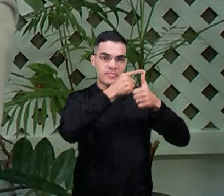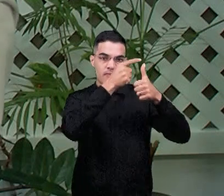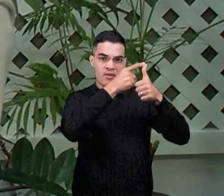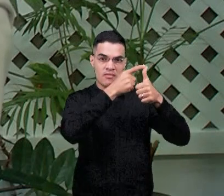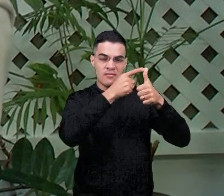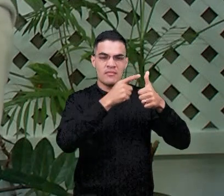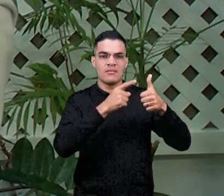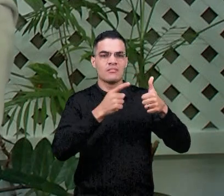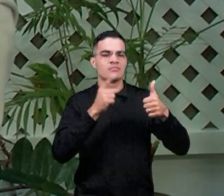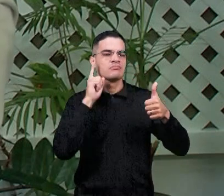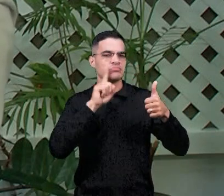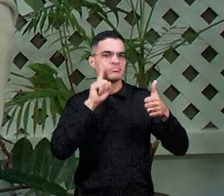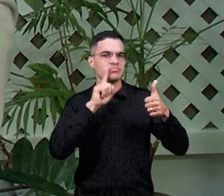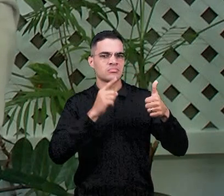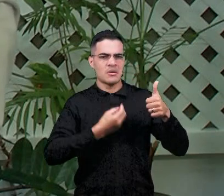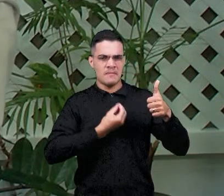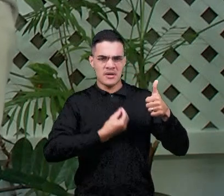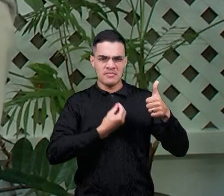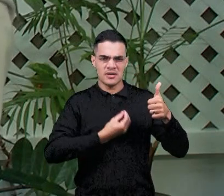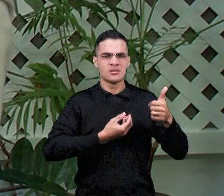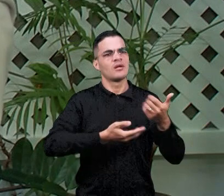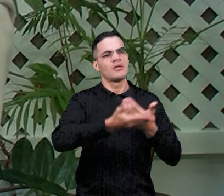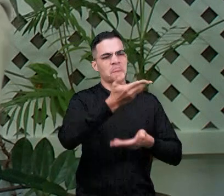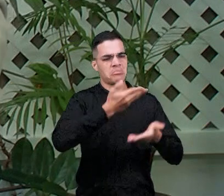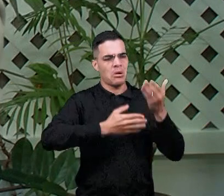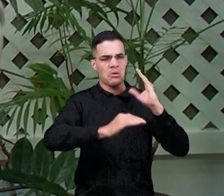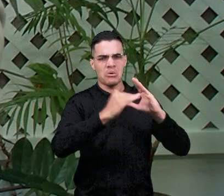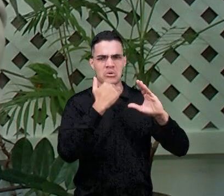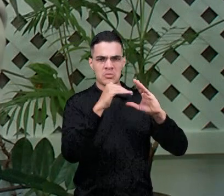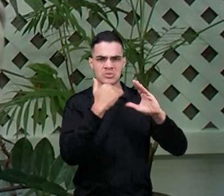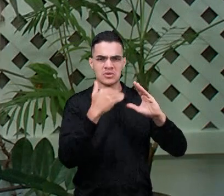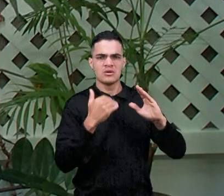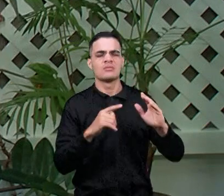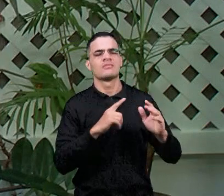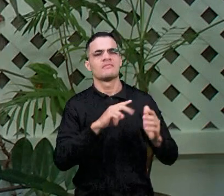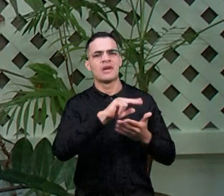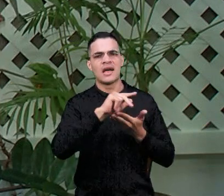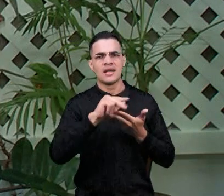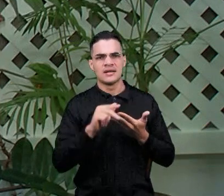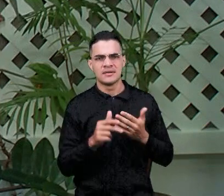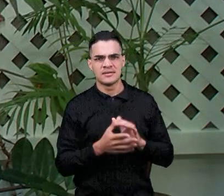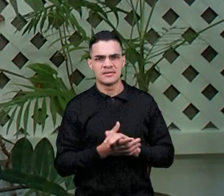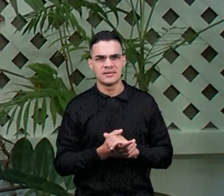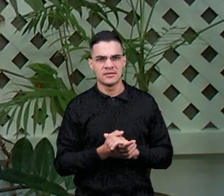la participation très accentuée déjà, mais